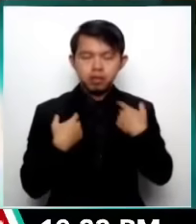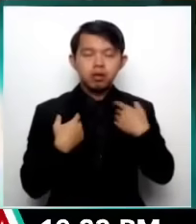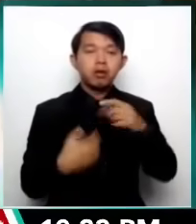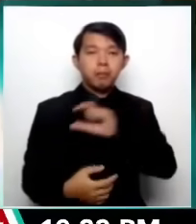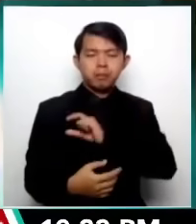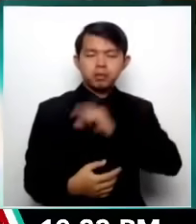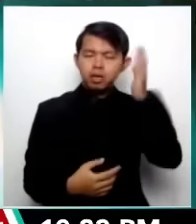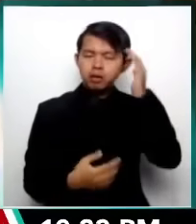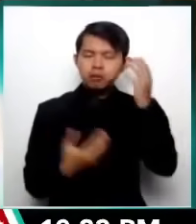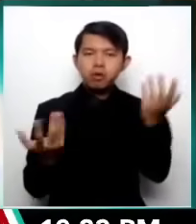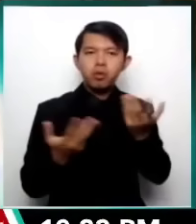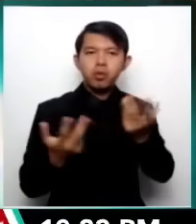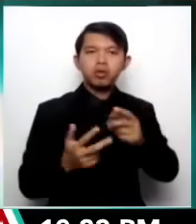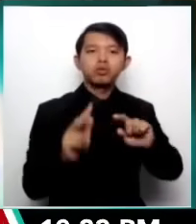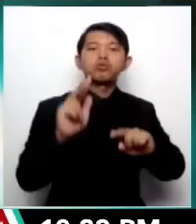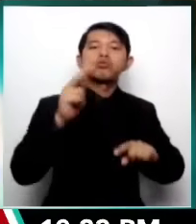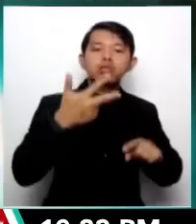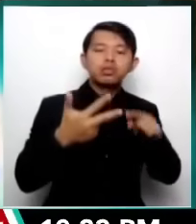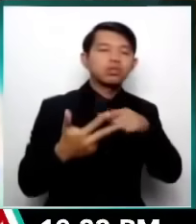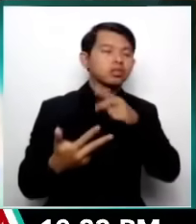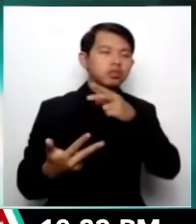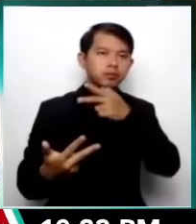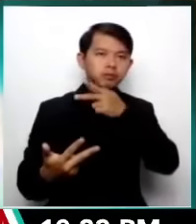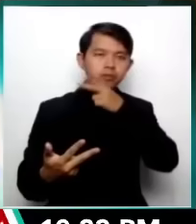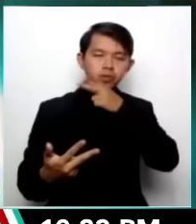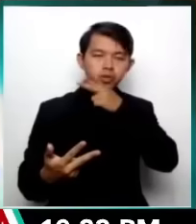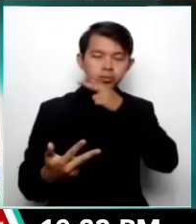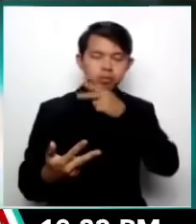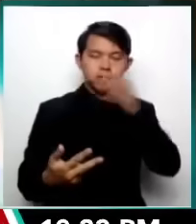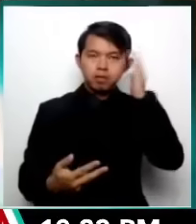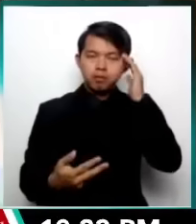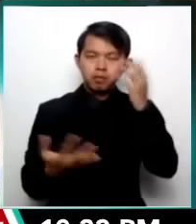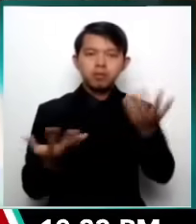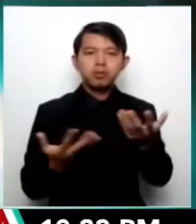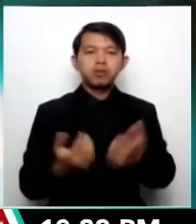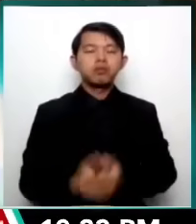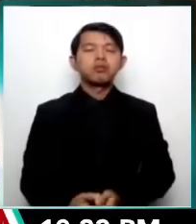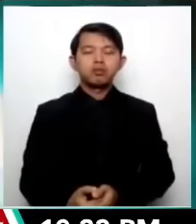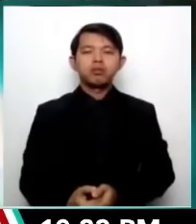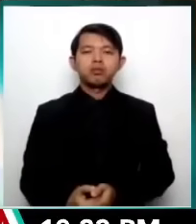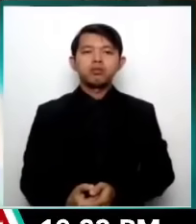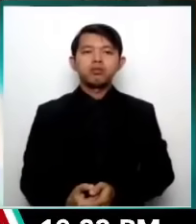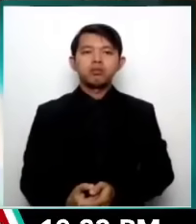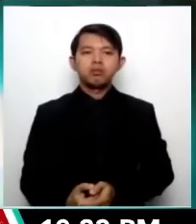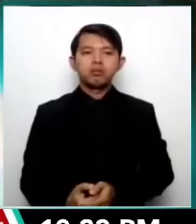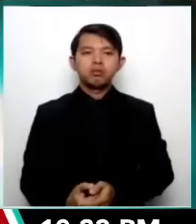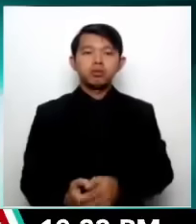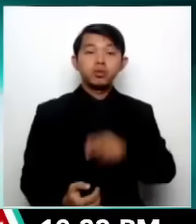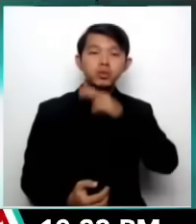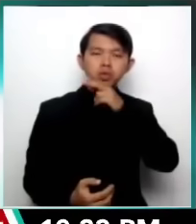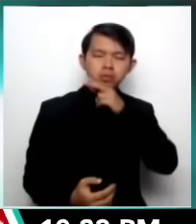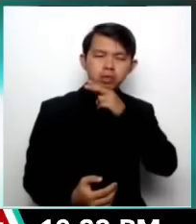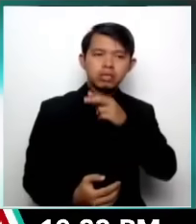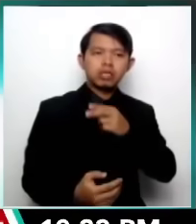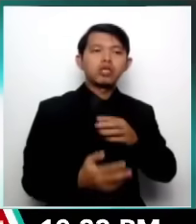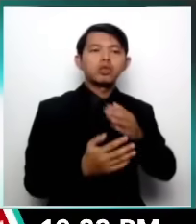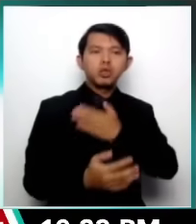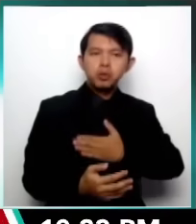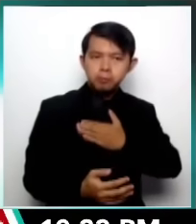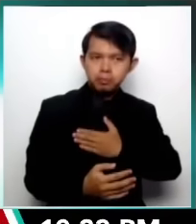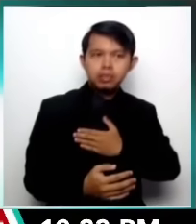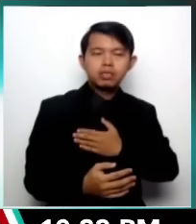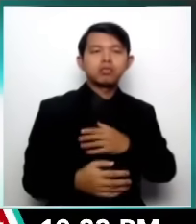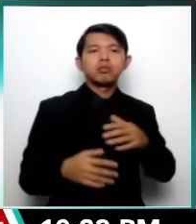are appealing to the parents and relatives ng suspect na sana sumurrender na lang sila. Kasi ginawa niya, sana po, magbayaran namin po. Ito, paano ako